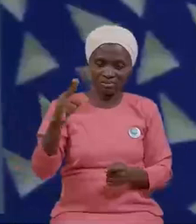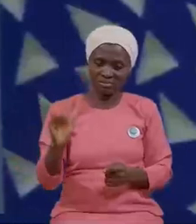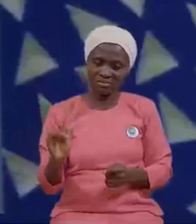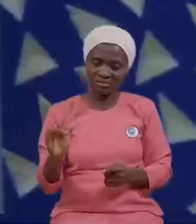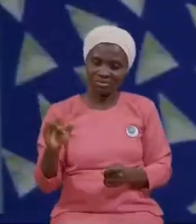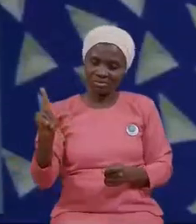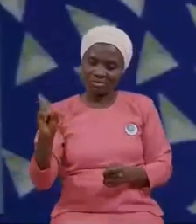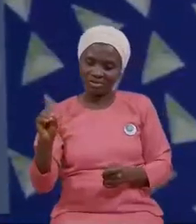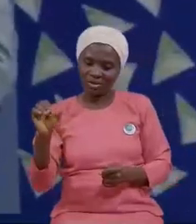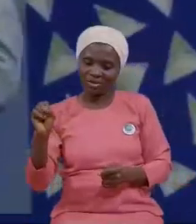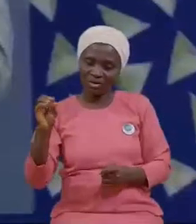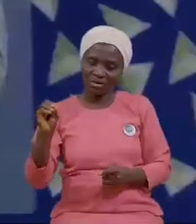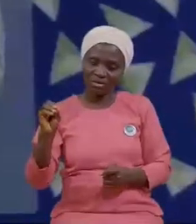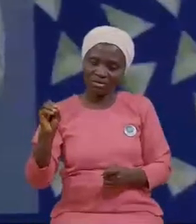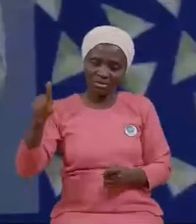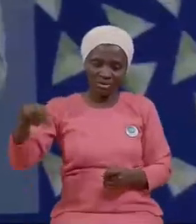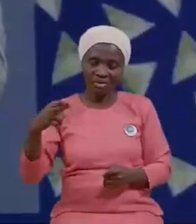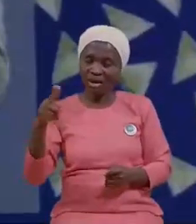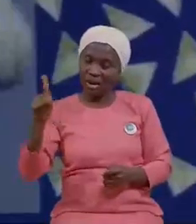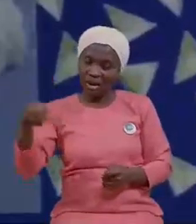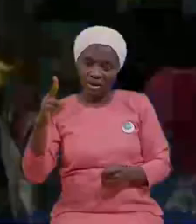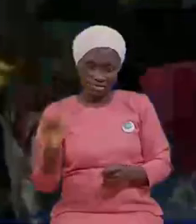La philosophie ne marche pas avec Dieu.